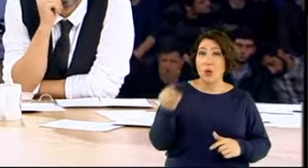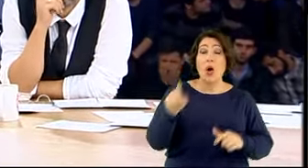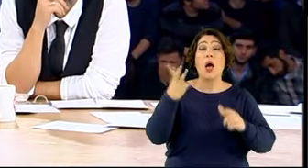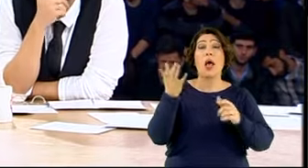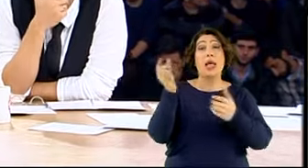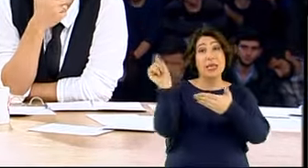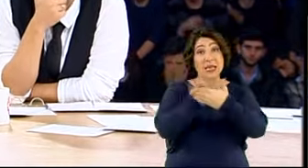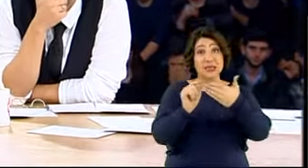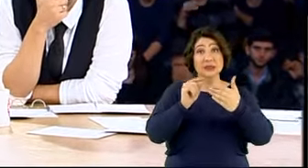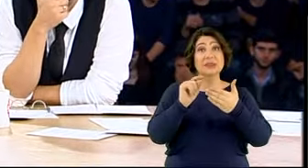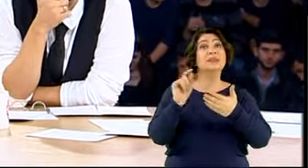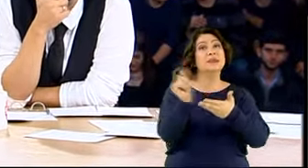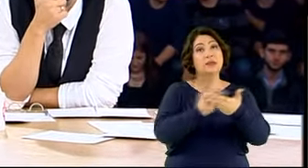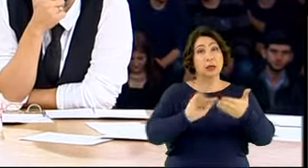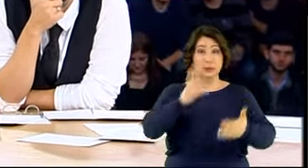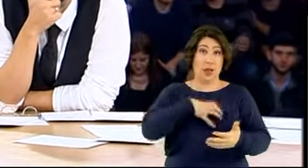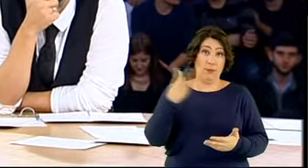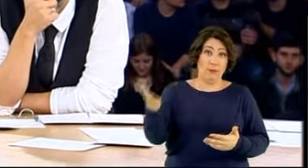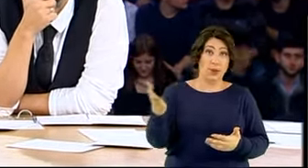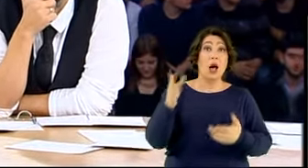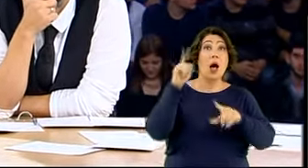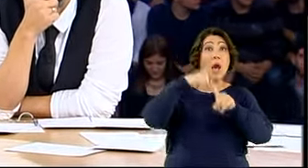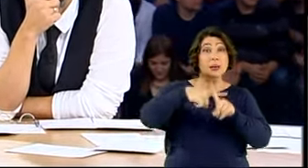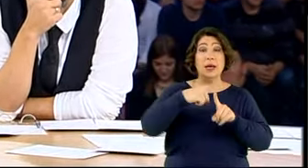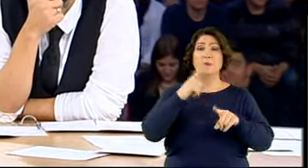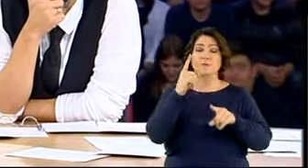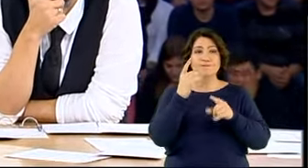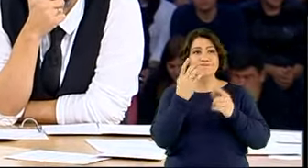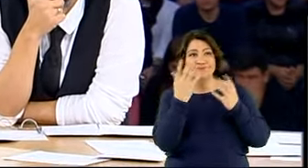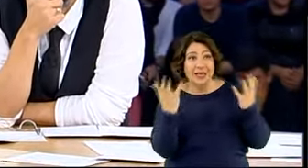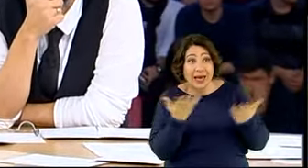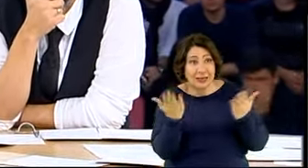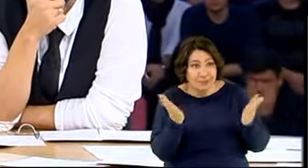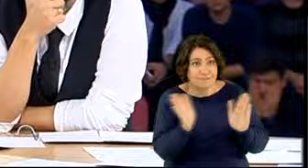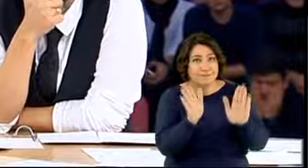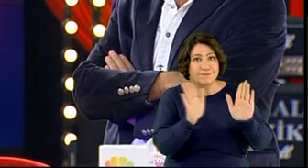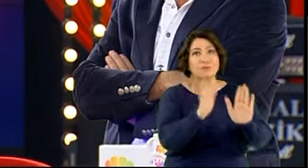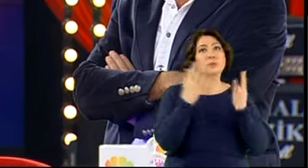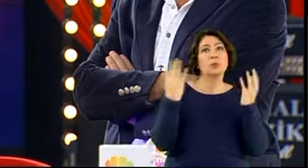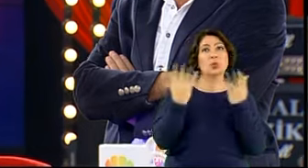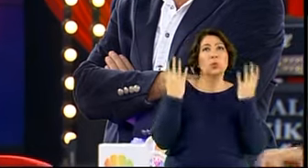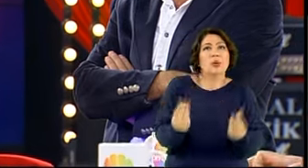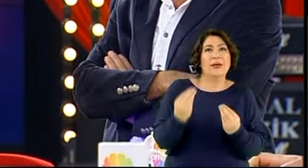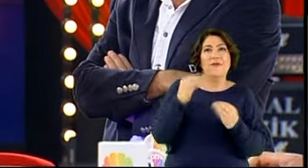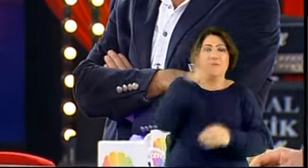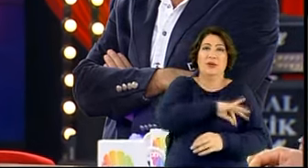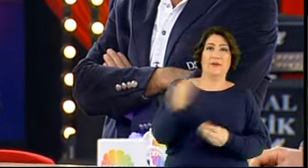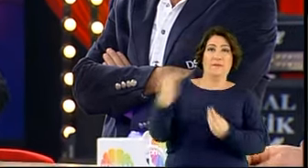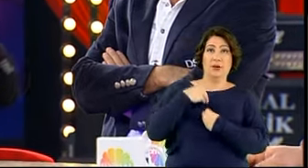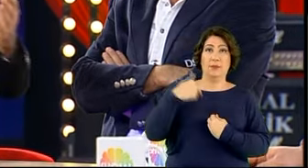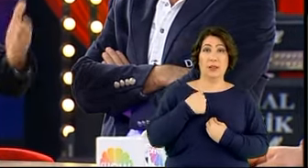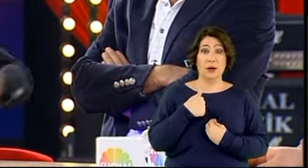yaz senaryonun sahibi olduğu için hem motive açısından hem de yönlendirme açısından çok benim için çok faydası oldu.